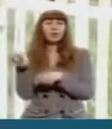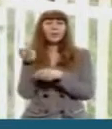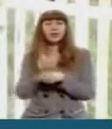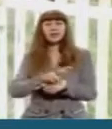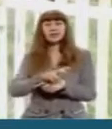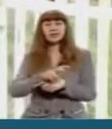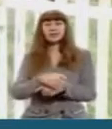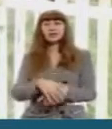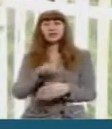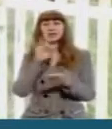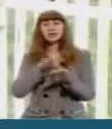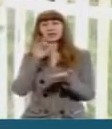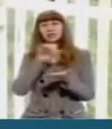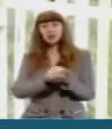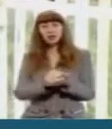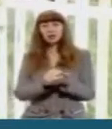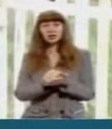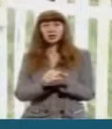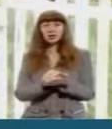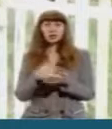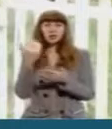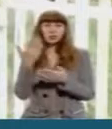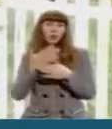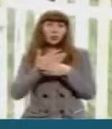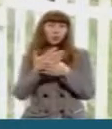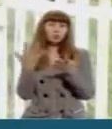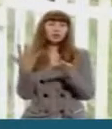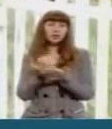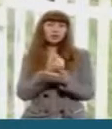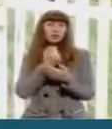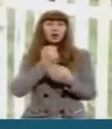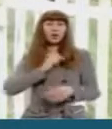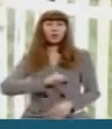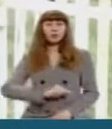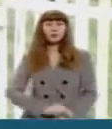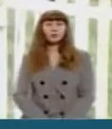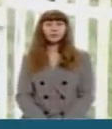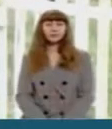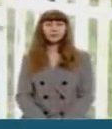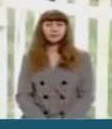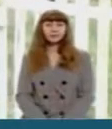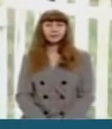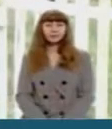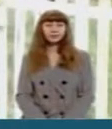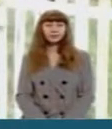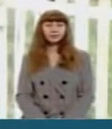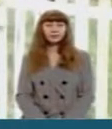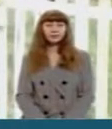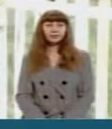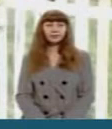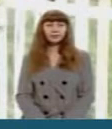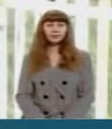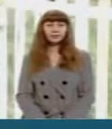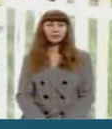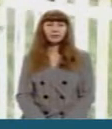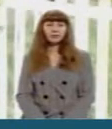Сарошин ауылды округінің әкімшілігіне қосып, осында үлкен жұмыстар жүріп, сонда осы